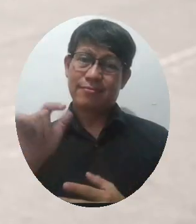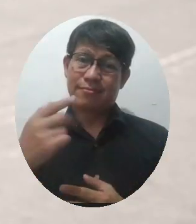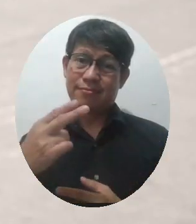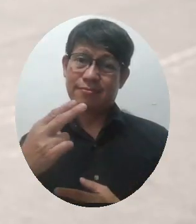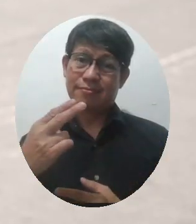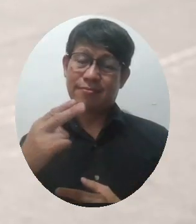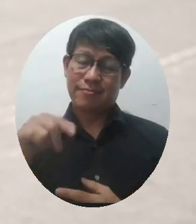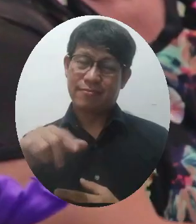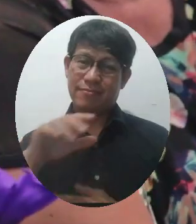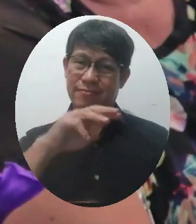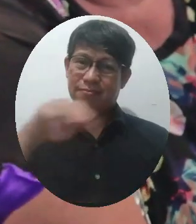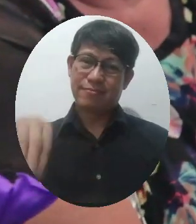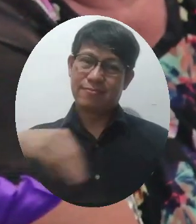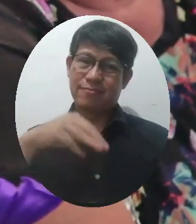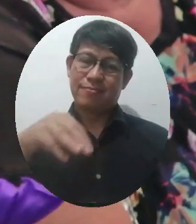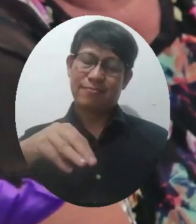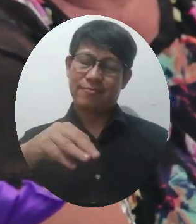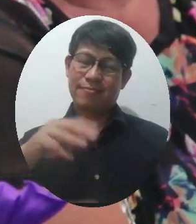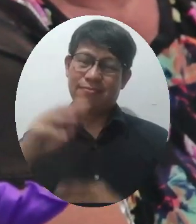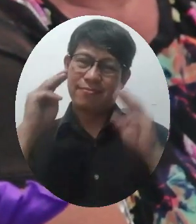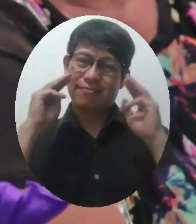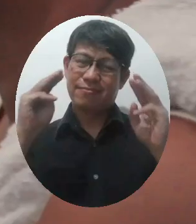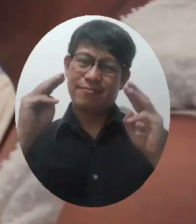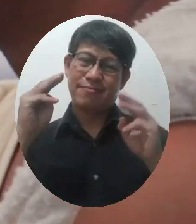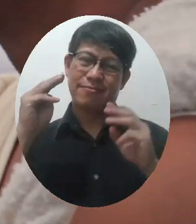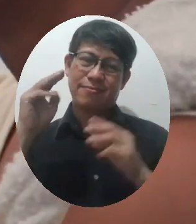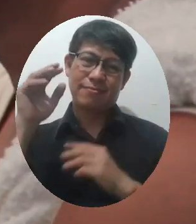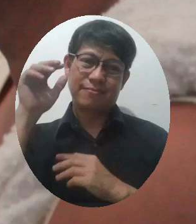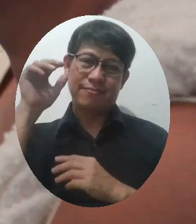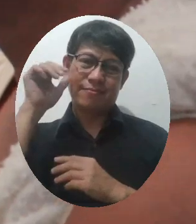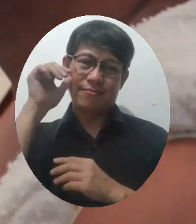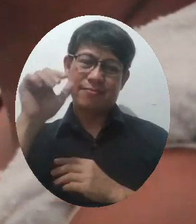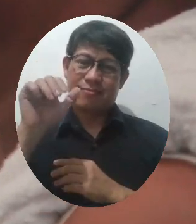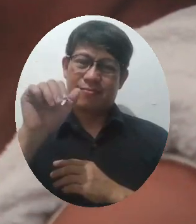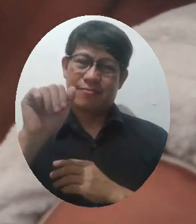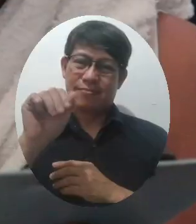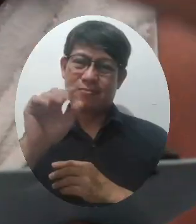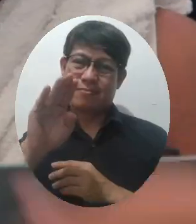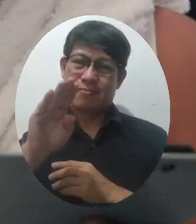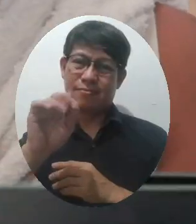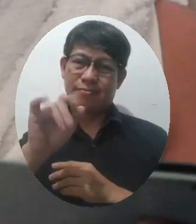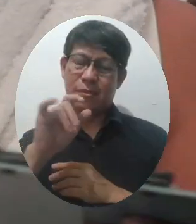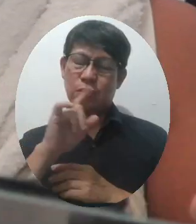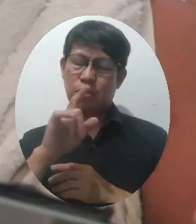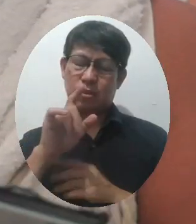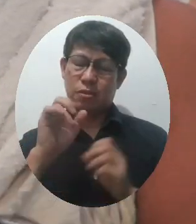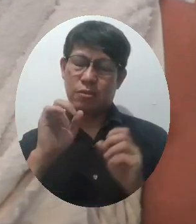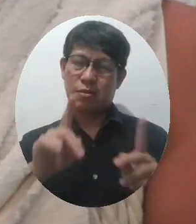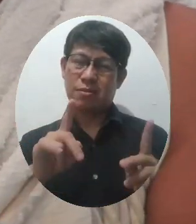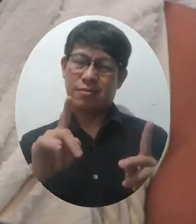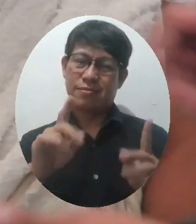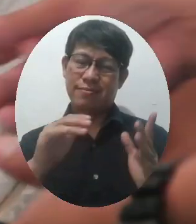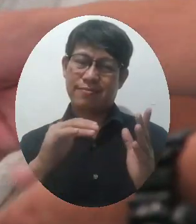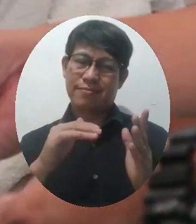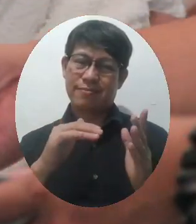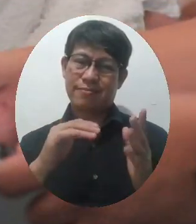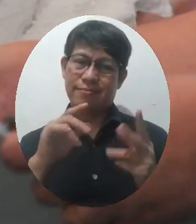local government ng Mandaluyong City, kay Mayora Menchi Abalos, sa binigay niyo pong opportunity. Pangalawa